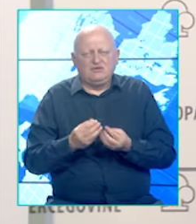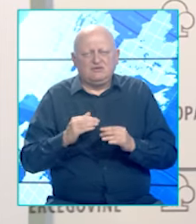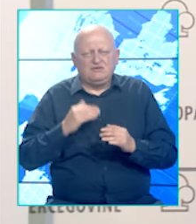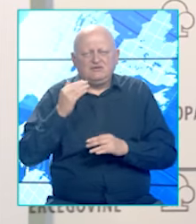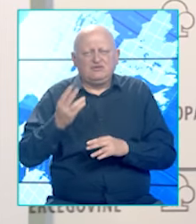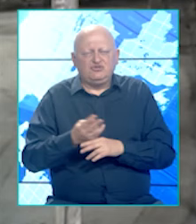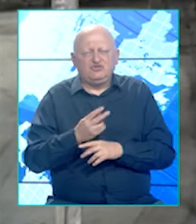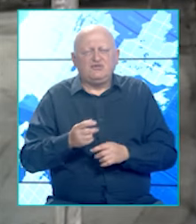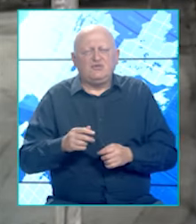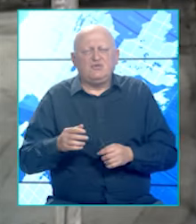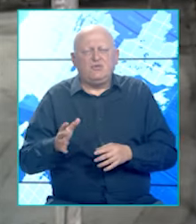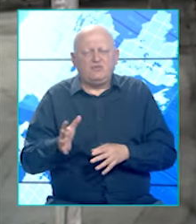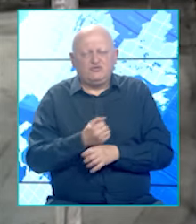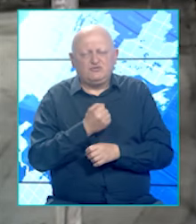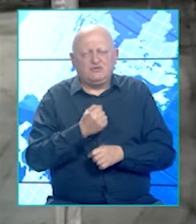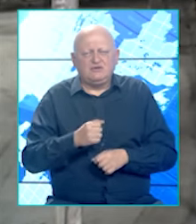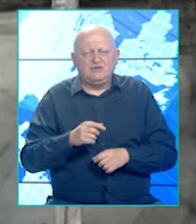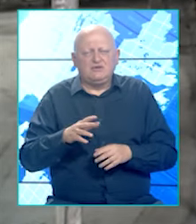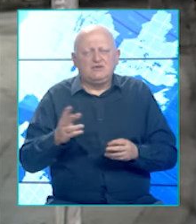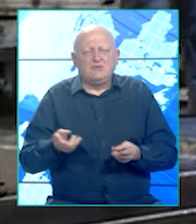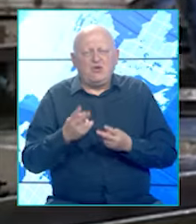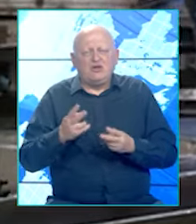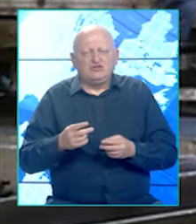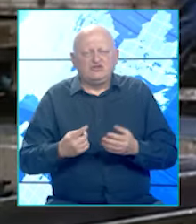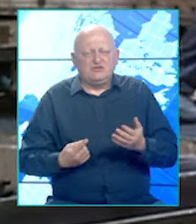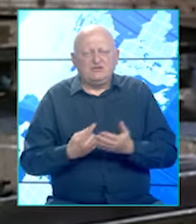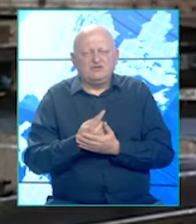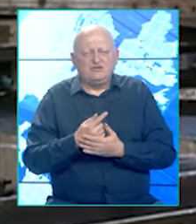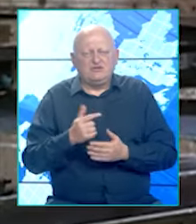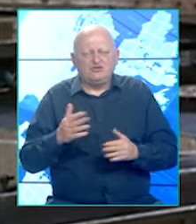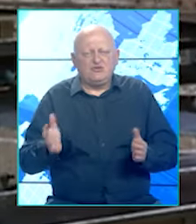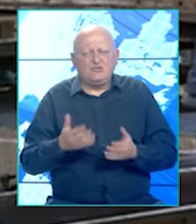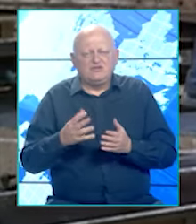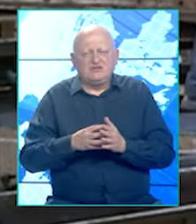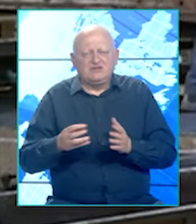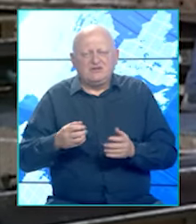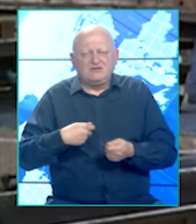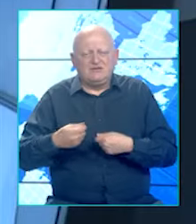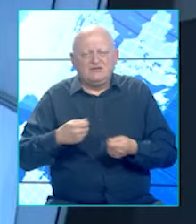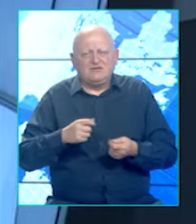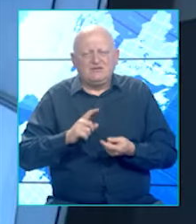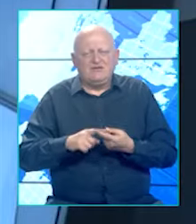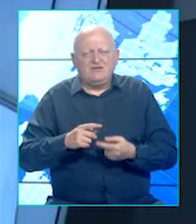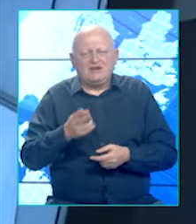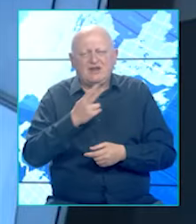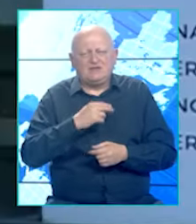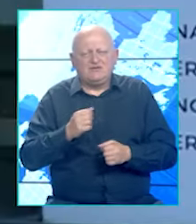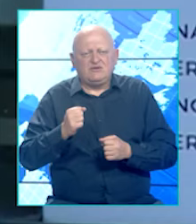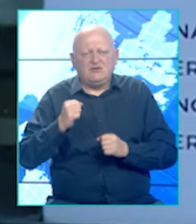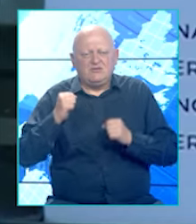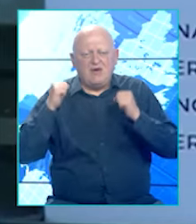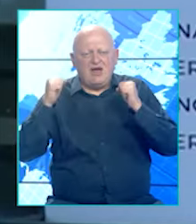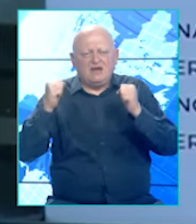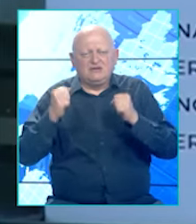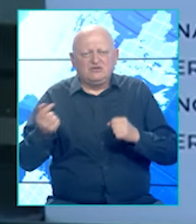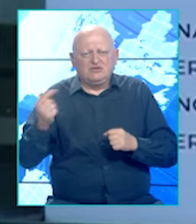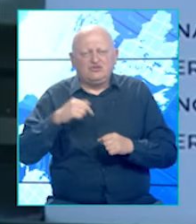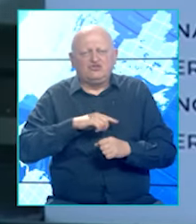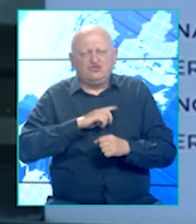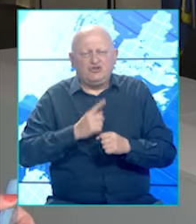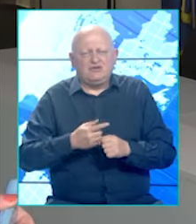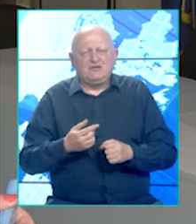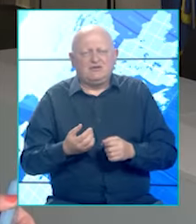nivou države, položili. Da bi ublažili posljedice i omogućili što brži nastavak proizvodnje iz Federalne agencije za bankarstvo, stiglo je